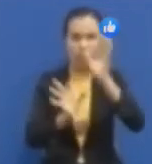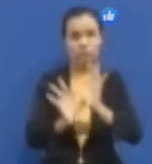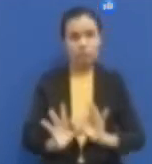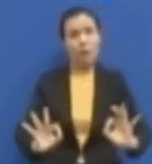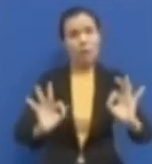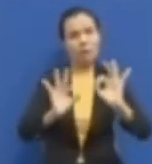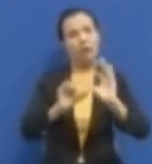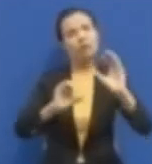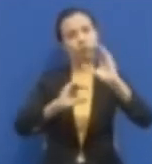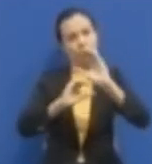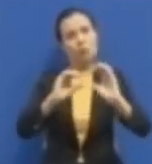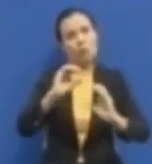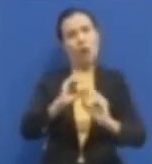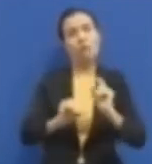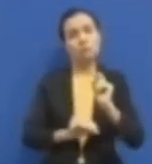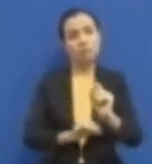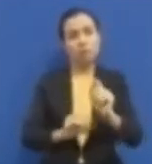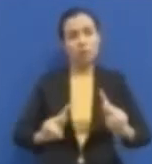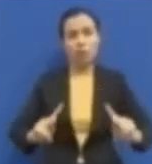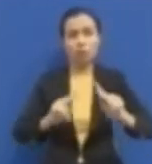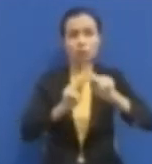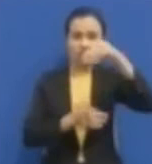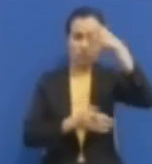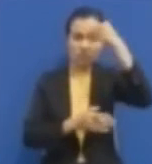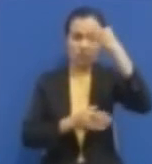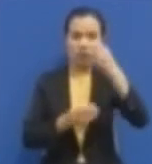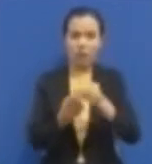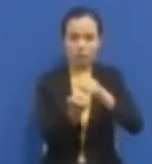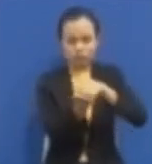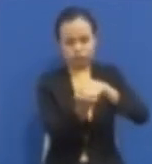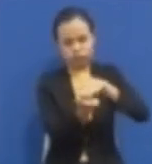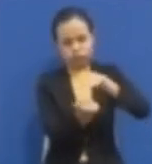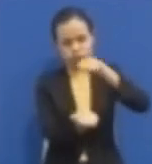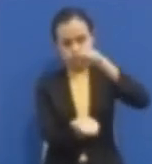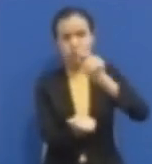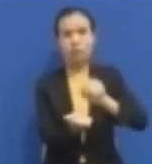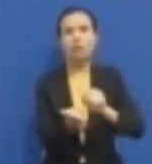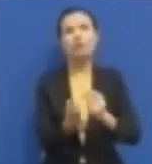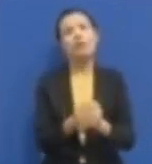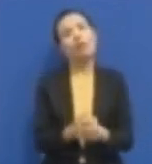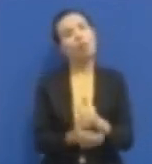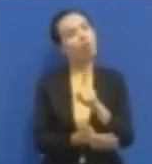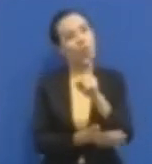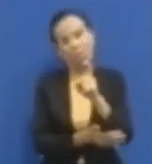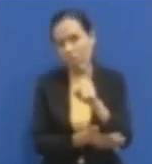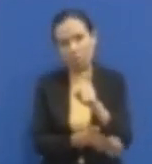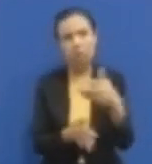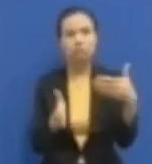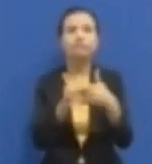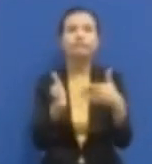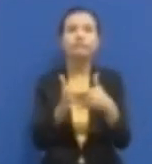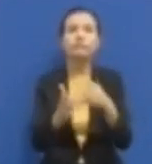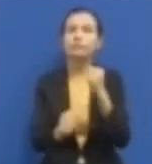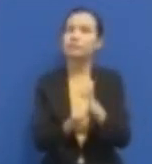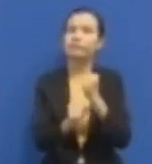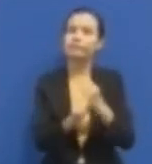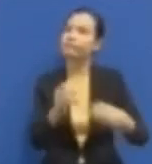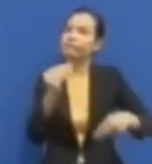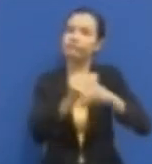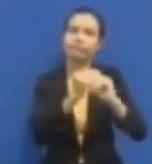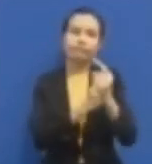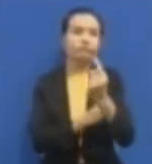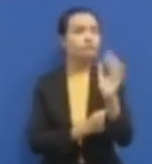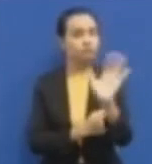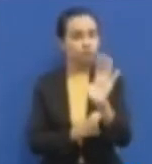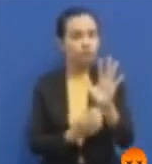ในลักษณะนี้เป็นโครงการที่กระทรวงศึกษาธิการมีเยอะมากแล้วก็ประสบความล้มเหลวมามากพอแล้วเราไม่ควรที่จะต้องทำอีกวัฒน